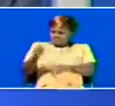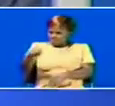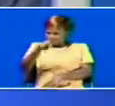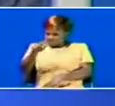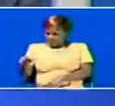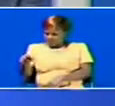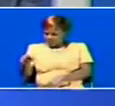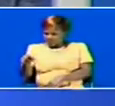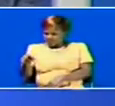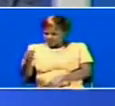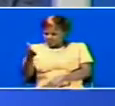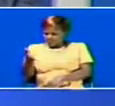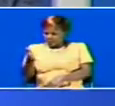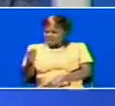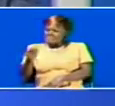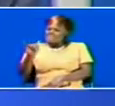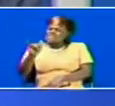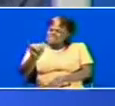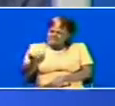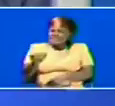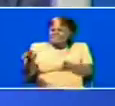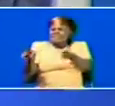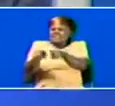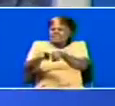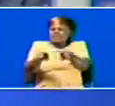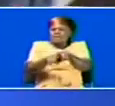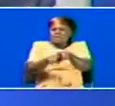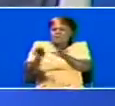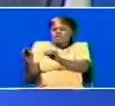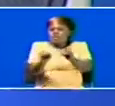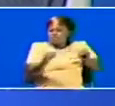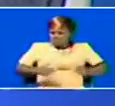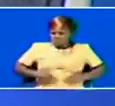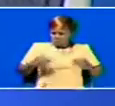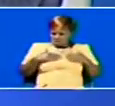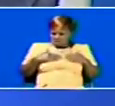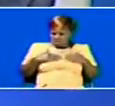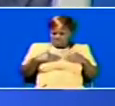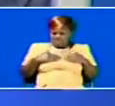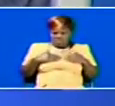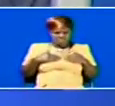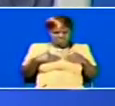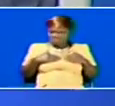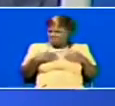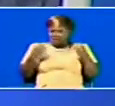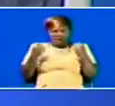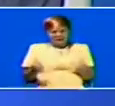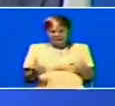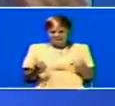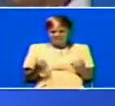yalifanyika lazima yabaki vile vile. Mkimtoa yule mtoto itakuwa vigumu